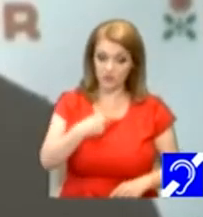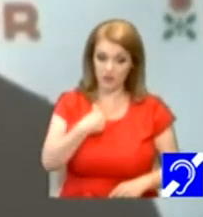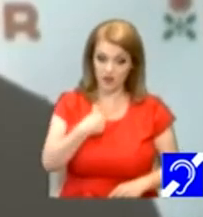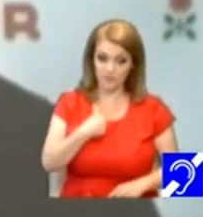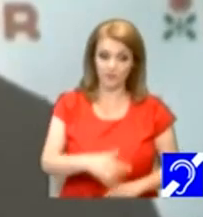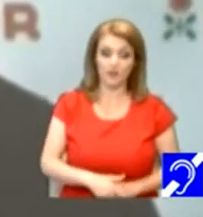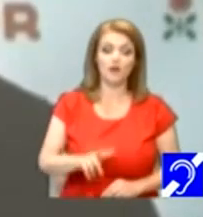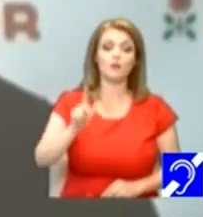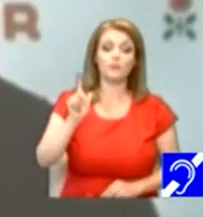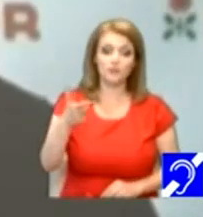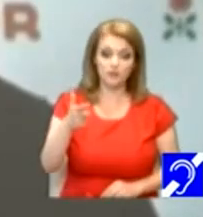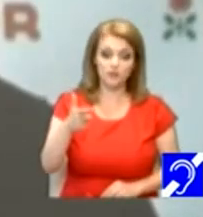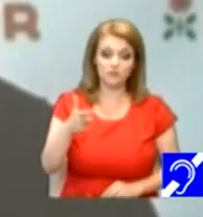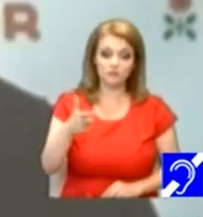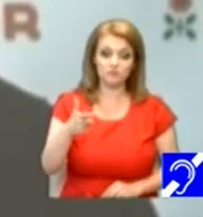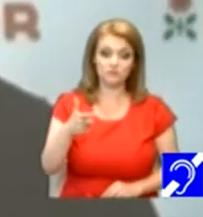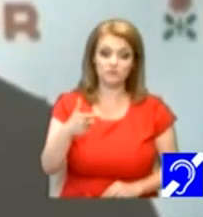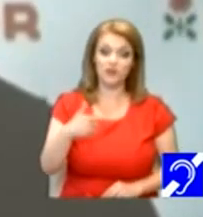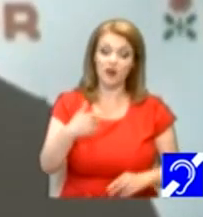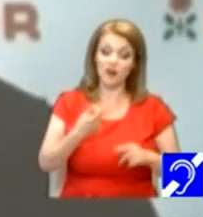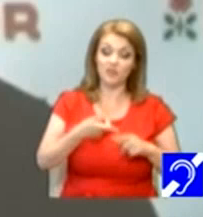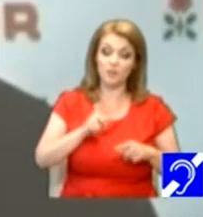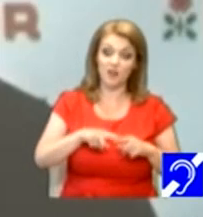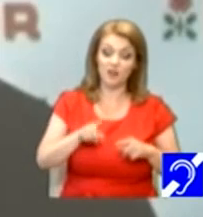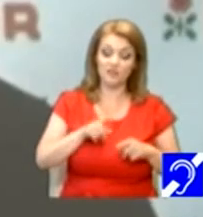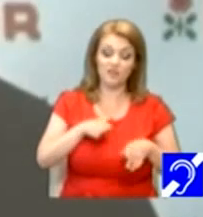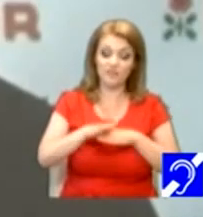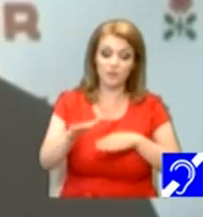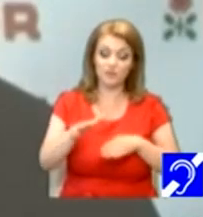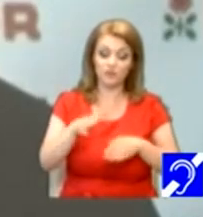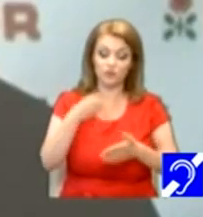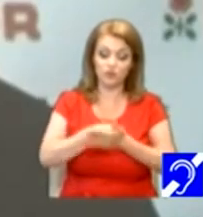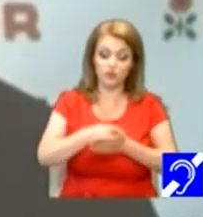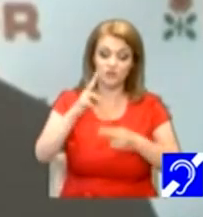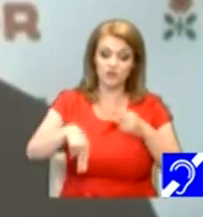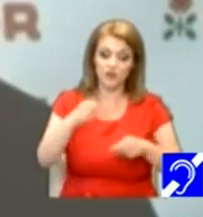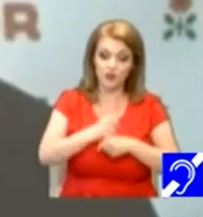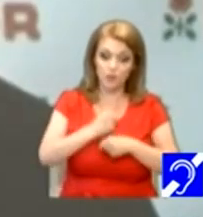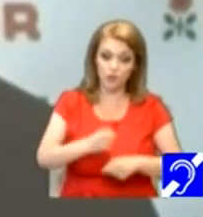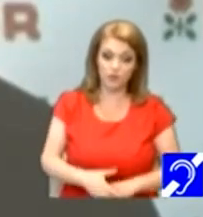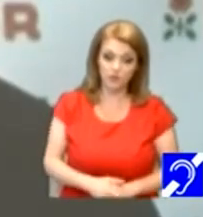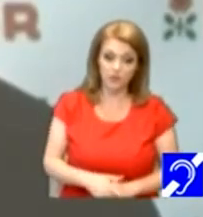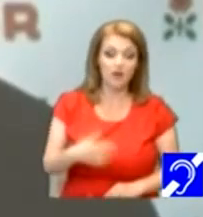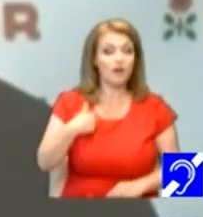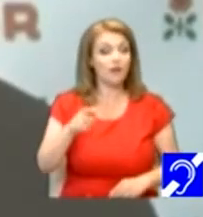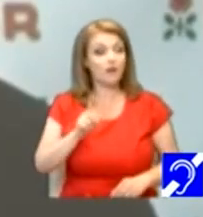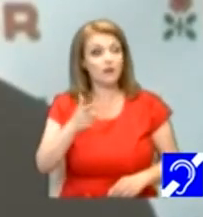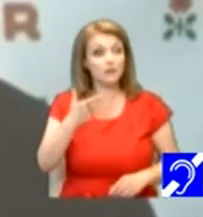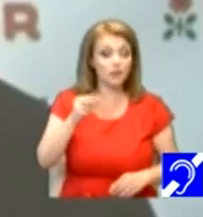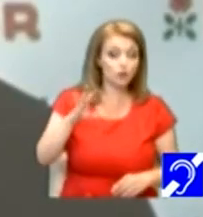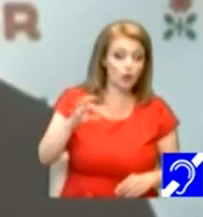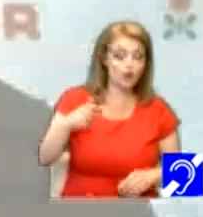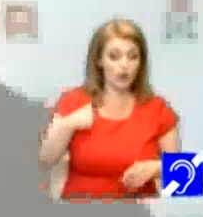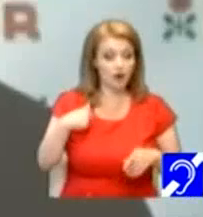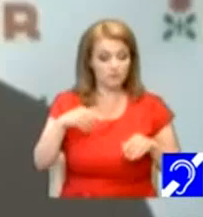Виню себя, потому что, значит, это моя недоработка, значит, я где-то недосмотрел, значит, я где-то неправильно